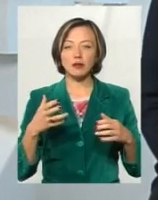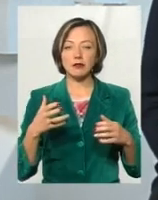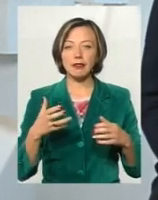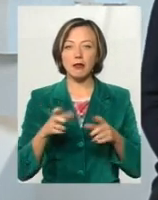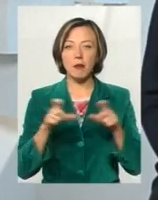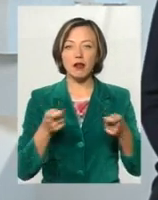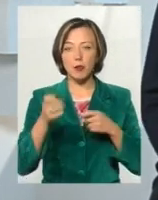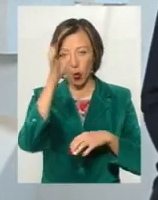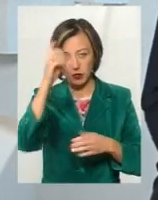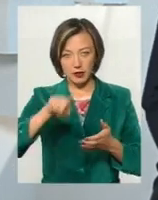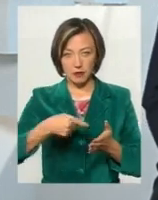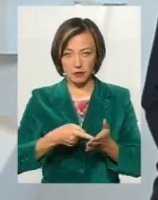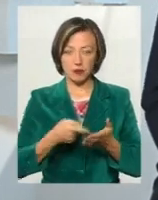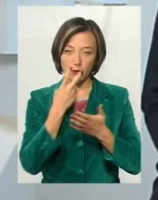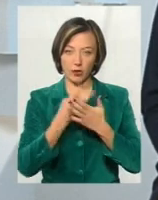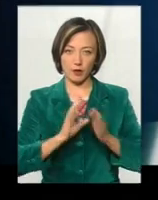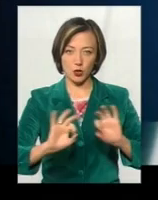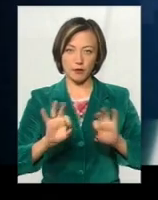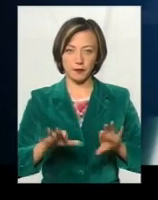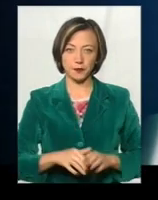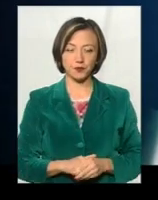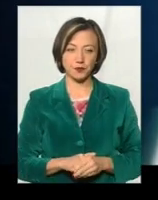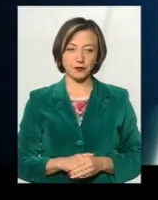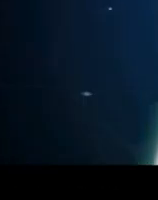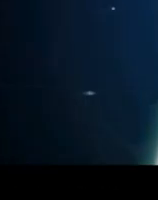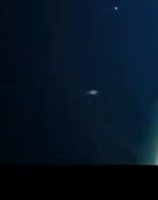Давайте подивимося сюжет.